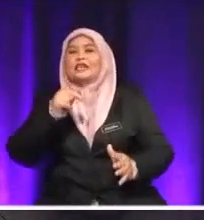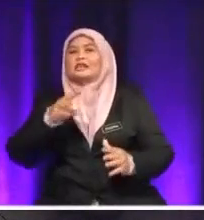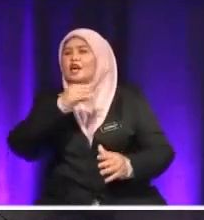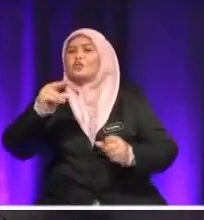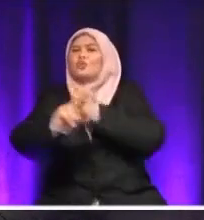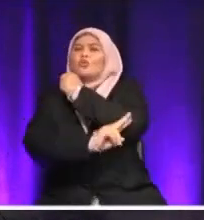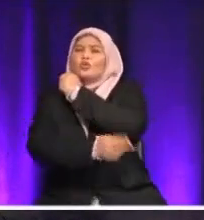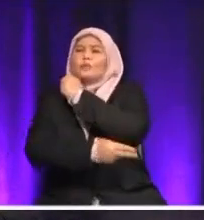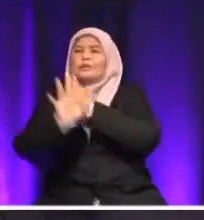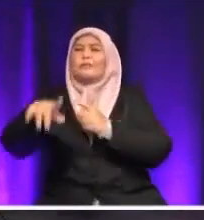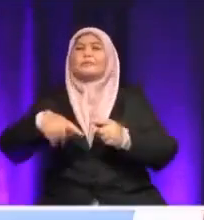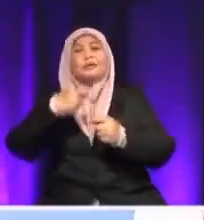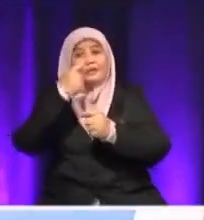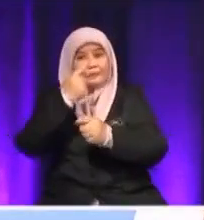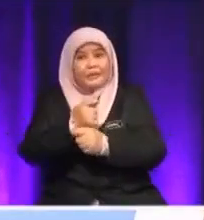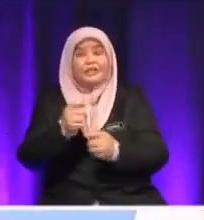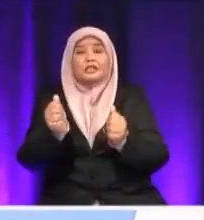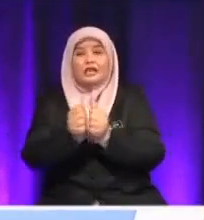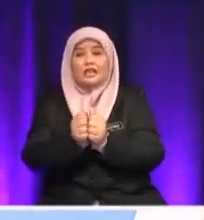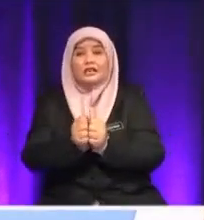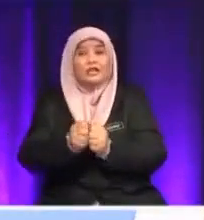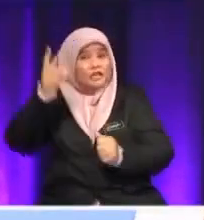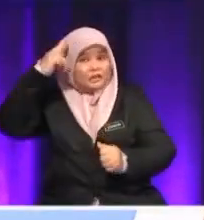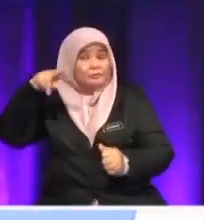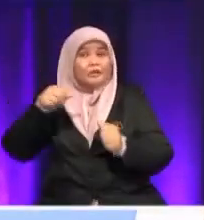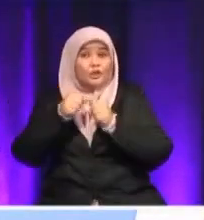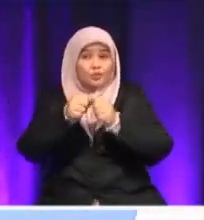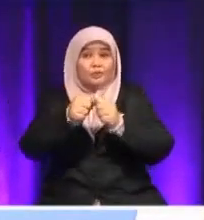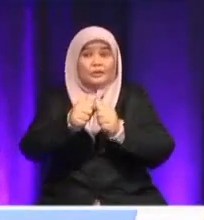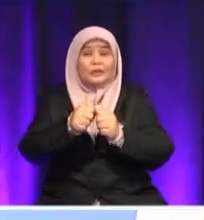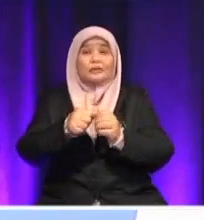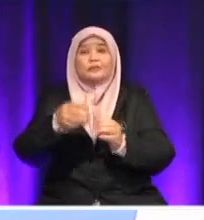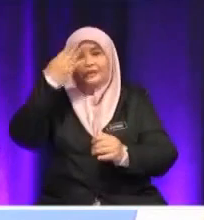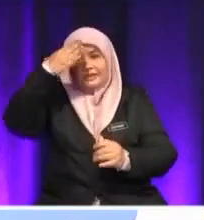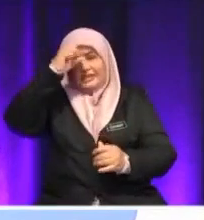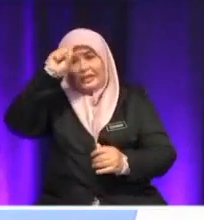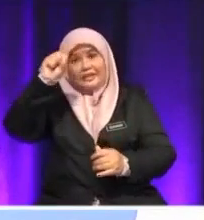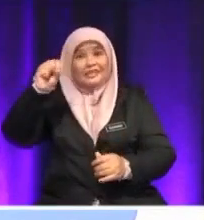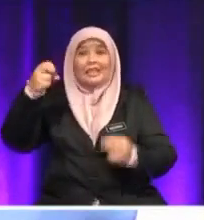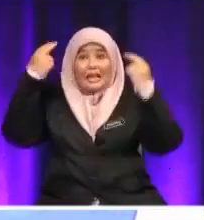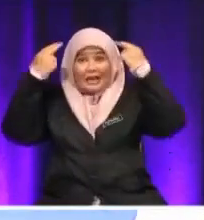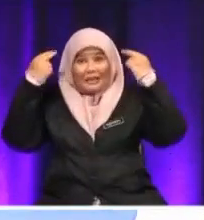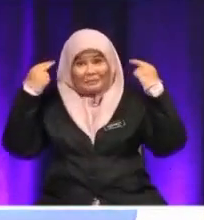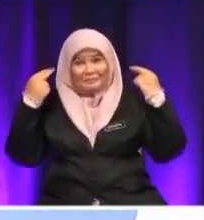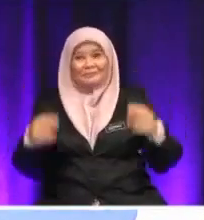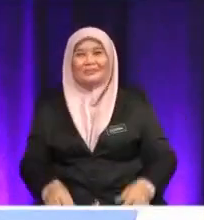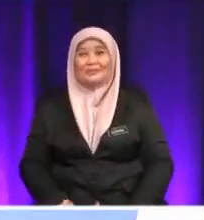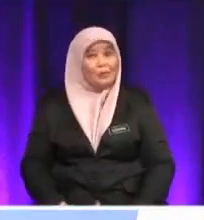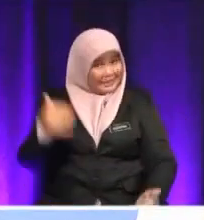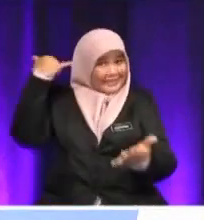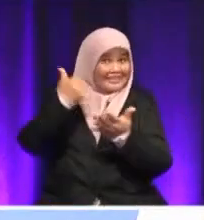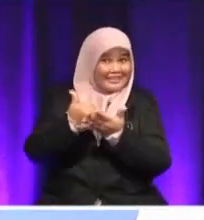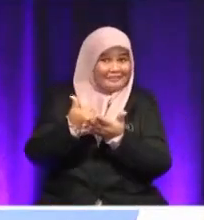hukuman bertepatan dengan syarak mengikut kebijaksanaan Hakim. Ini macam dah betul ya, Ustaz? Ya ke? Yakin? Anda